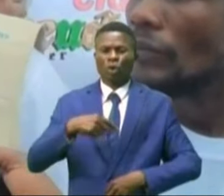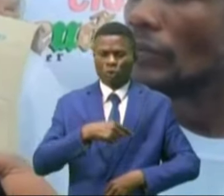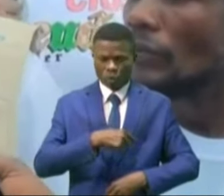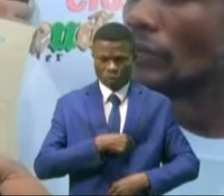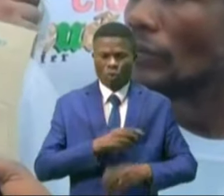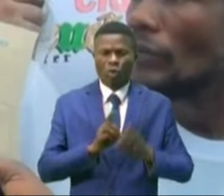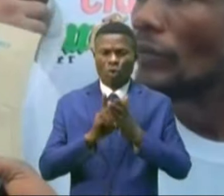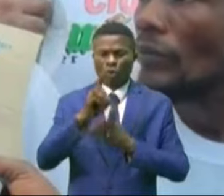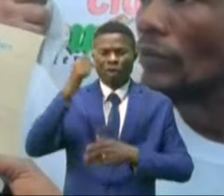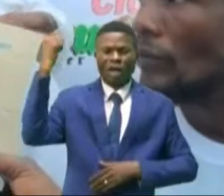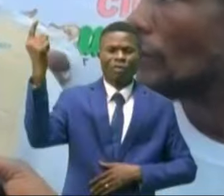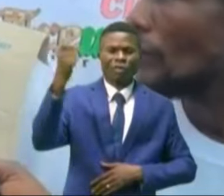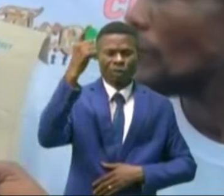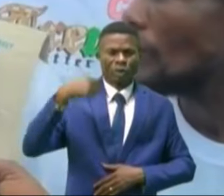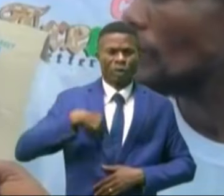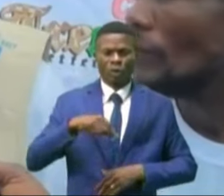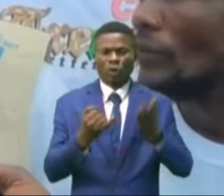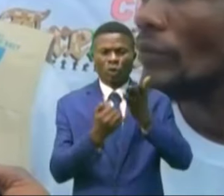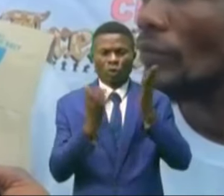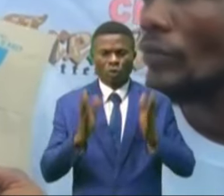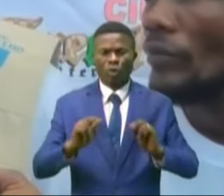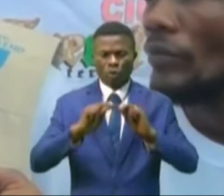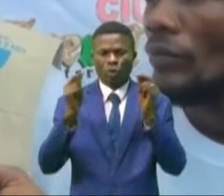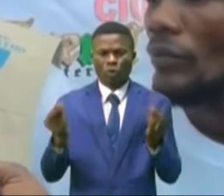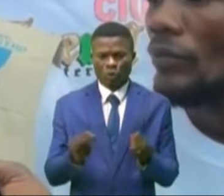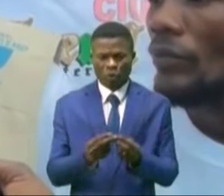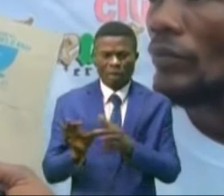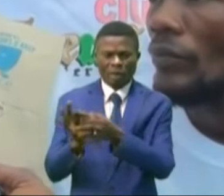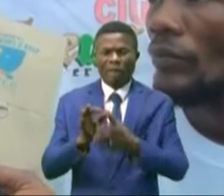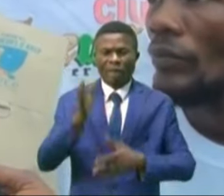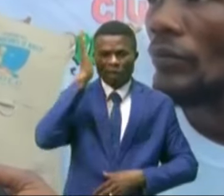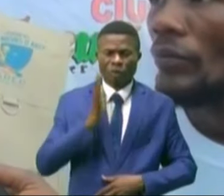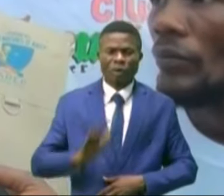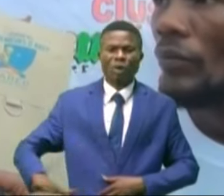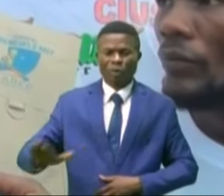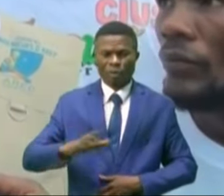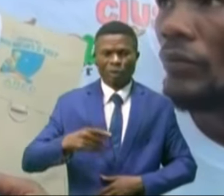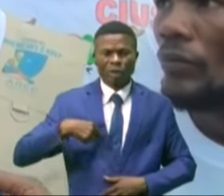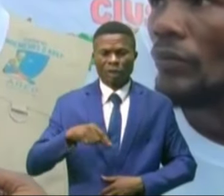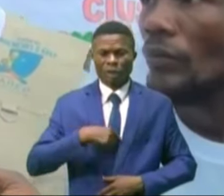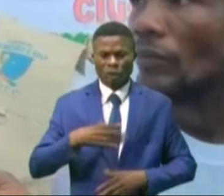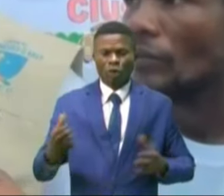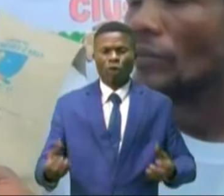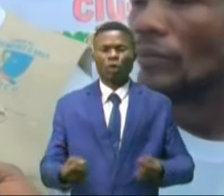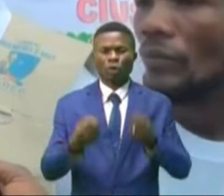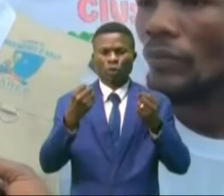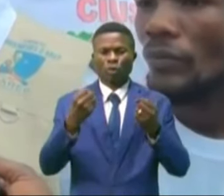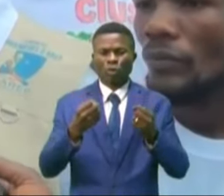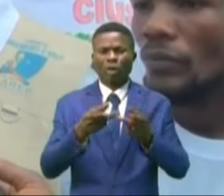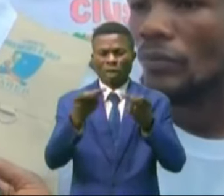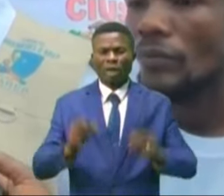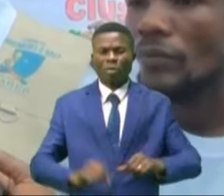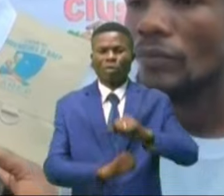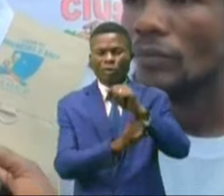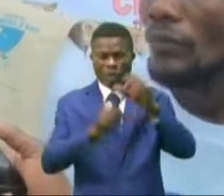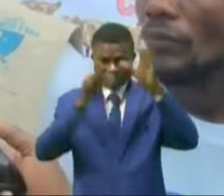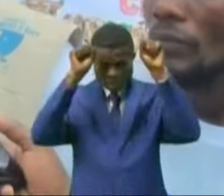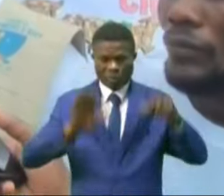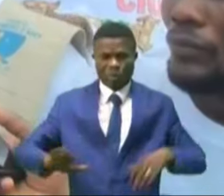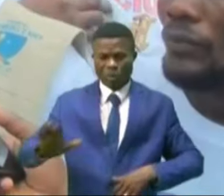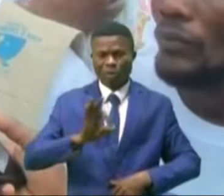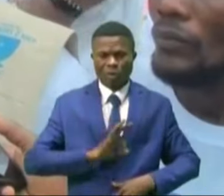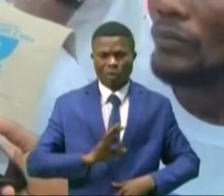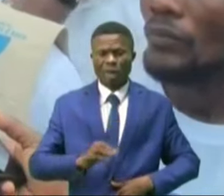le monde ». Nous, les ingénieurs des collectifs de l'Union sacrée, nous avions trouvé notre un point d'appui chez le chef de l'État. Nous